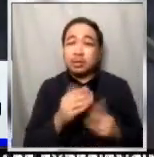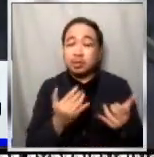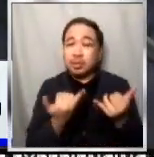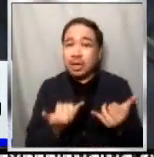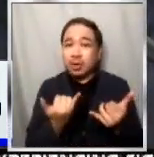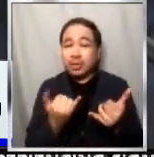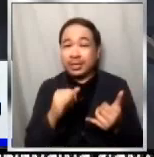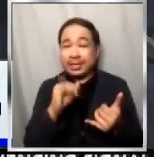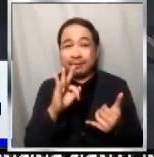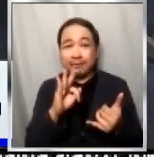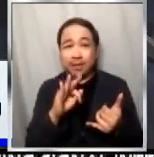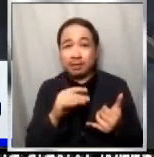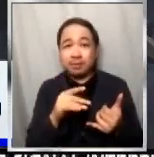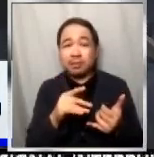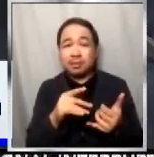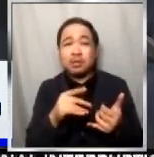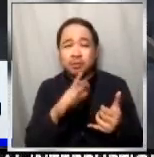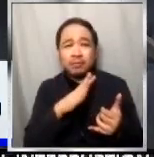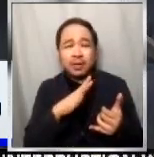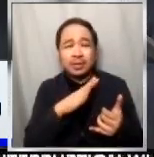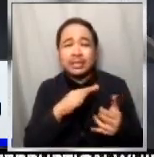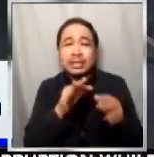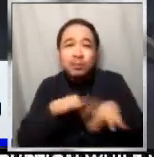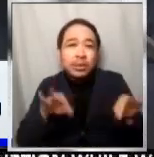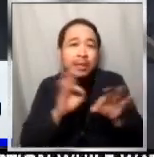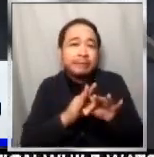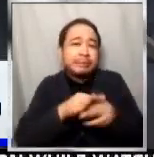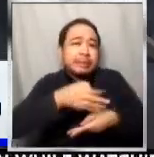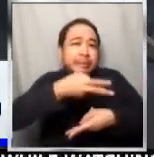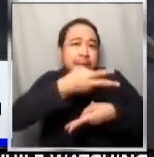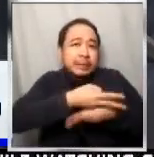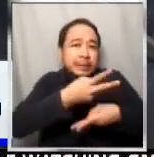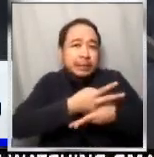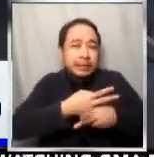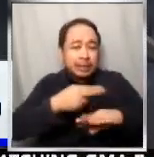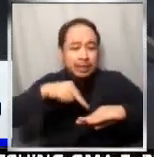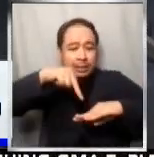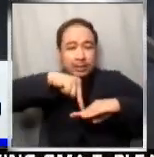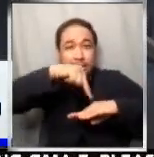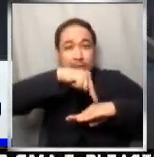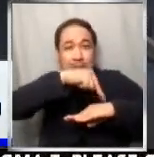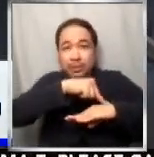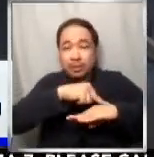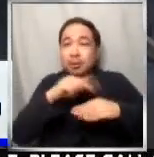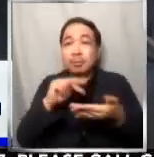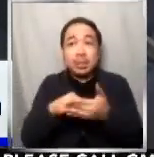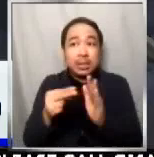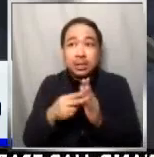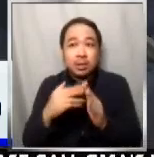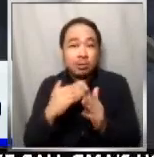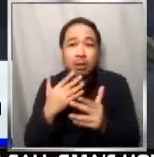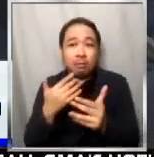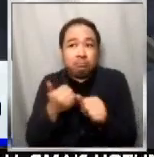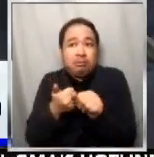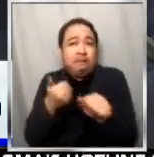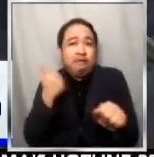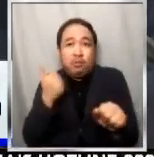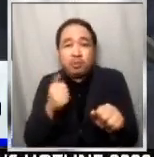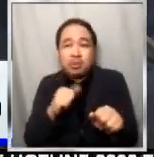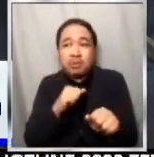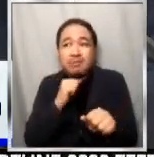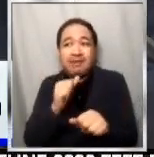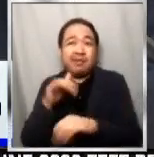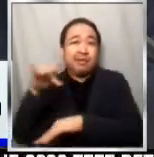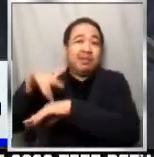maiwasan, isecure lang po natin yung mga extension cord, yung hindi sa maaabot ng bata na kailangan